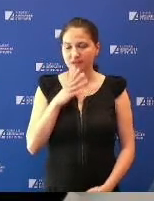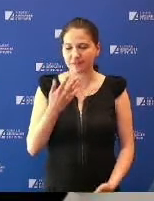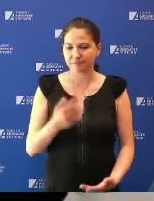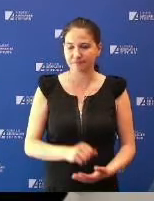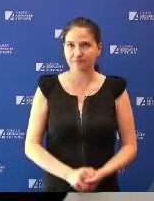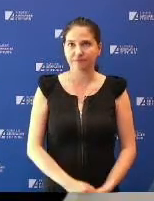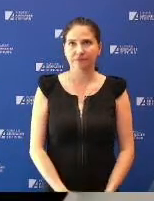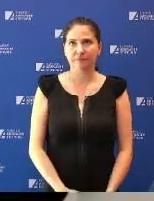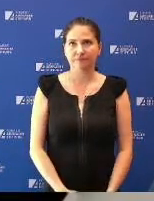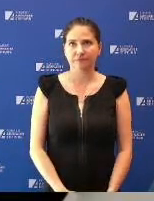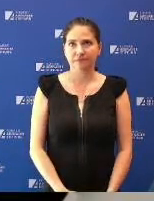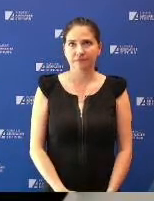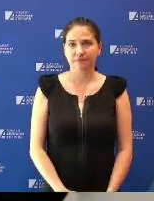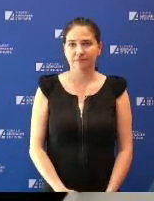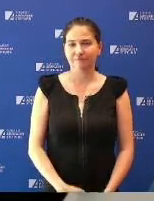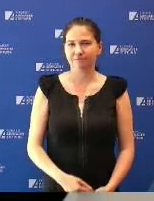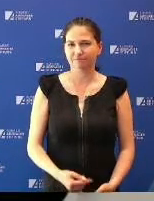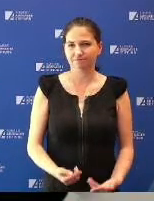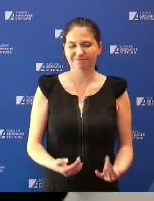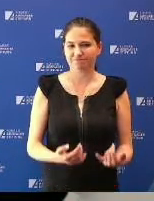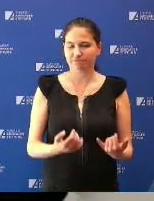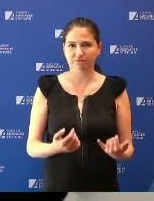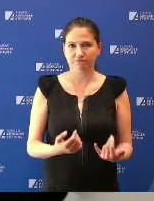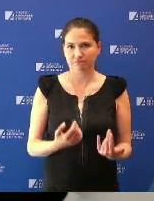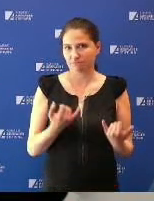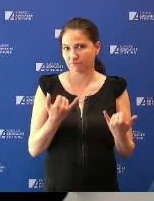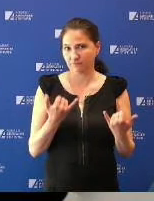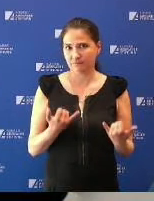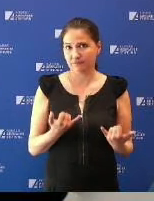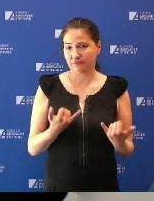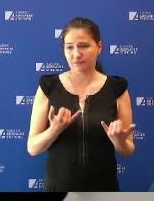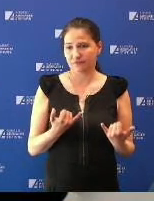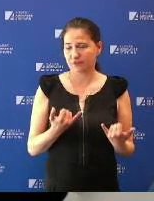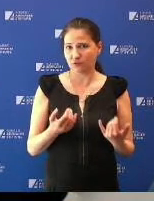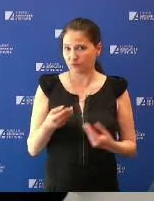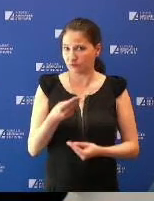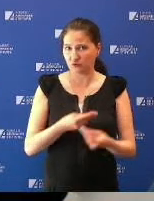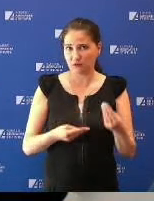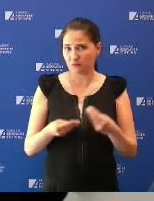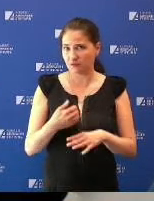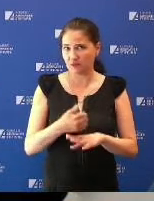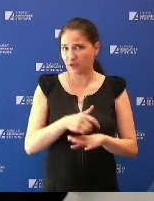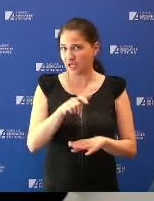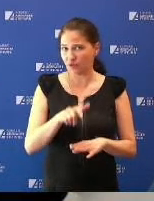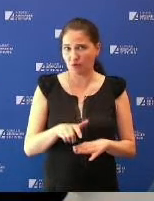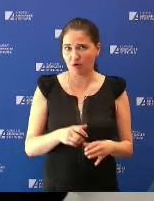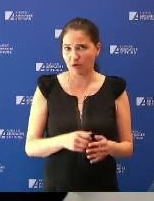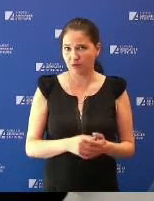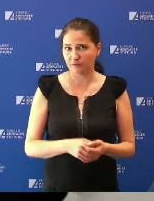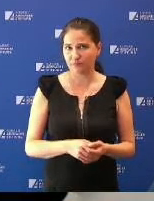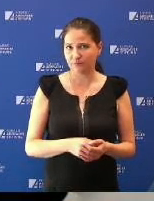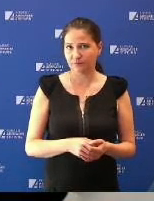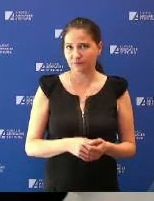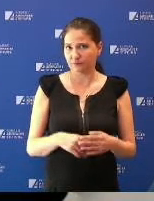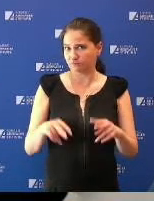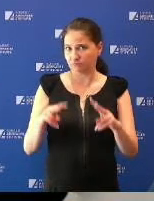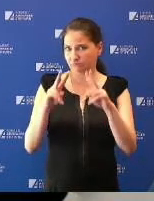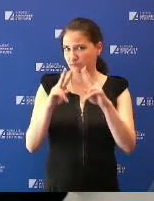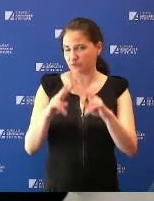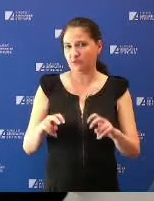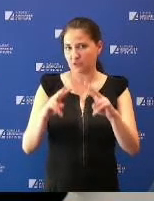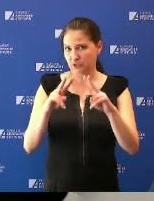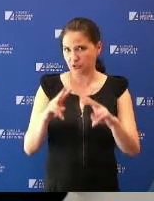ganz bestimmte Bereiche beziehen. Ich spreche nun mit Niels de Boy, Programmdirektor im Center for